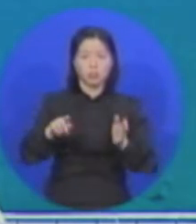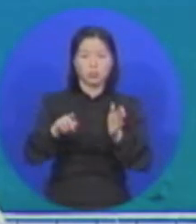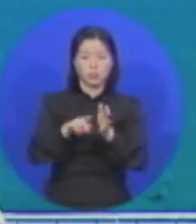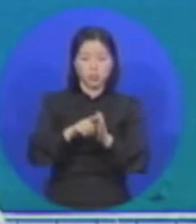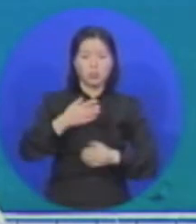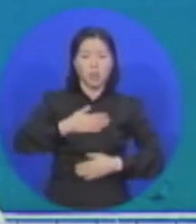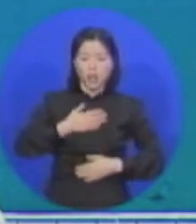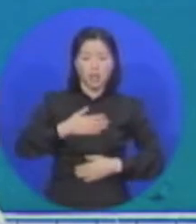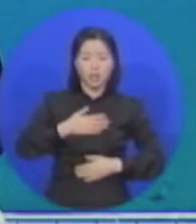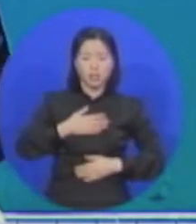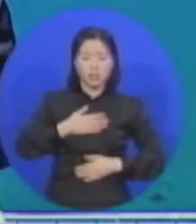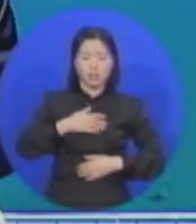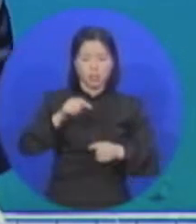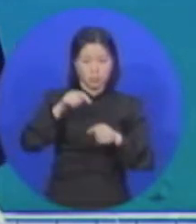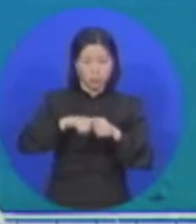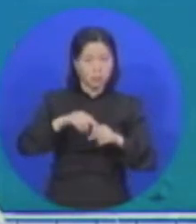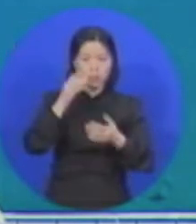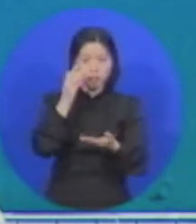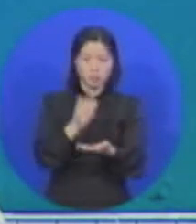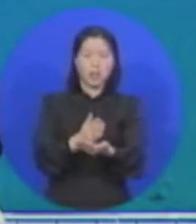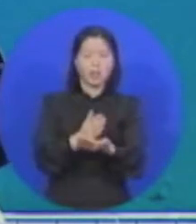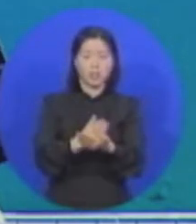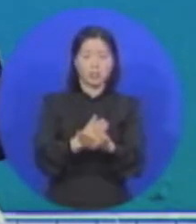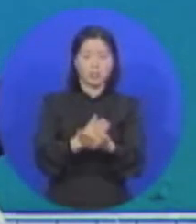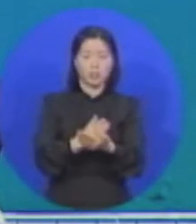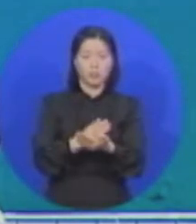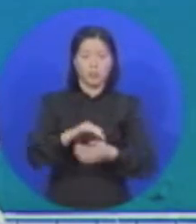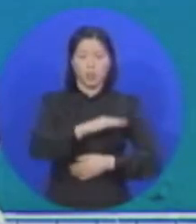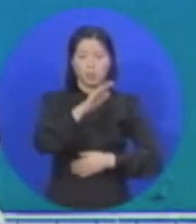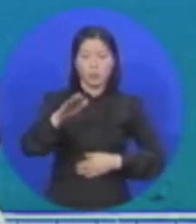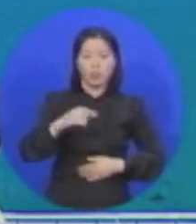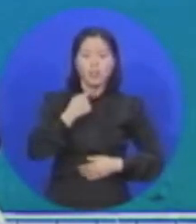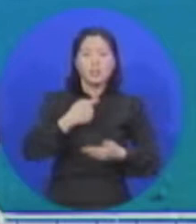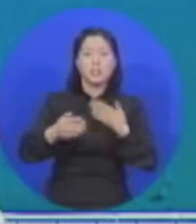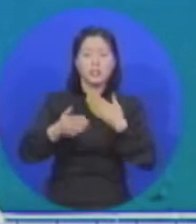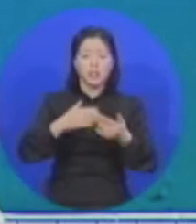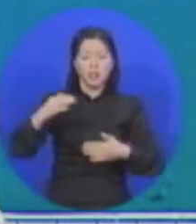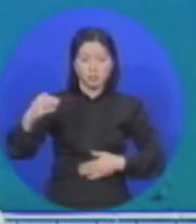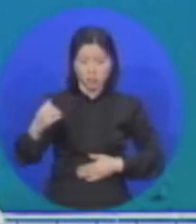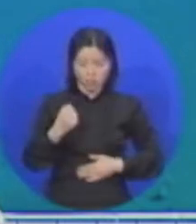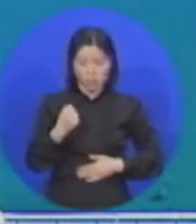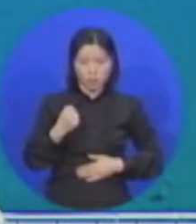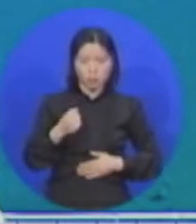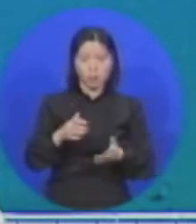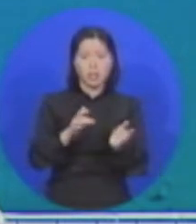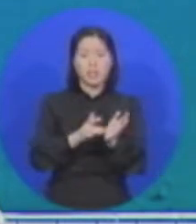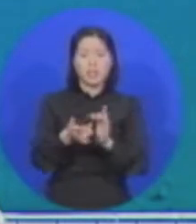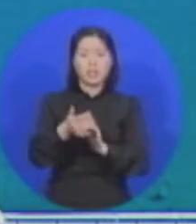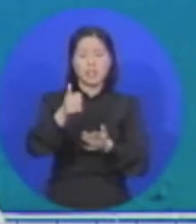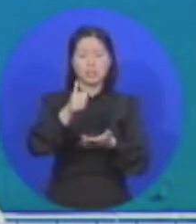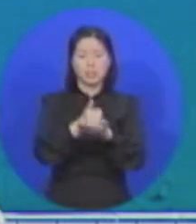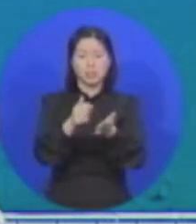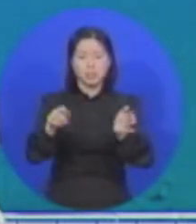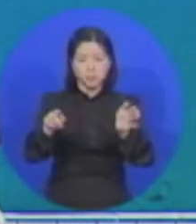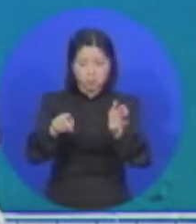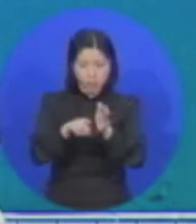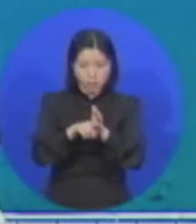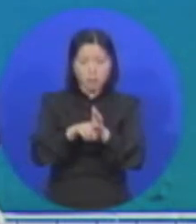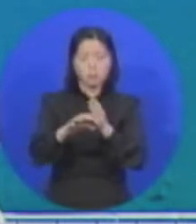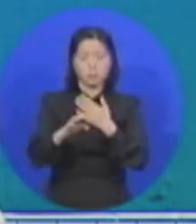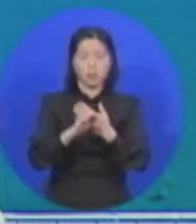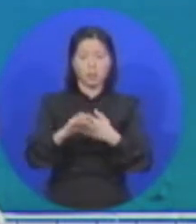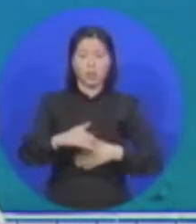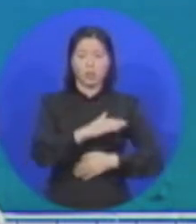뜻이에요 우리가 예수님을 체험을 가지고 예수님을 믿으려고 하면 우리 믿음이